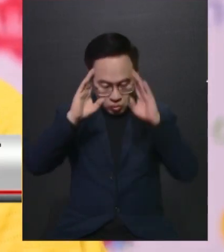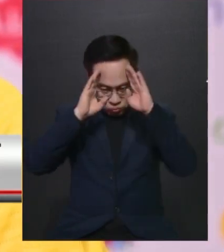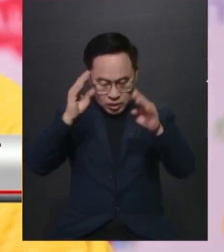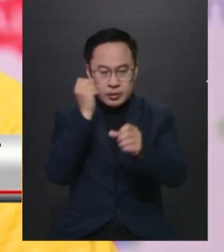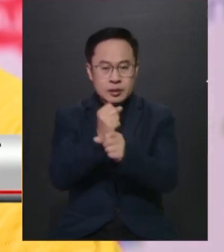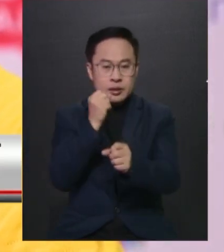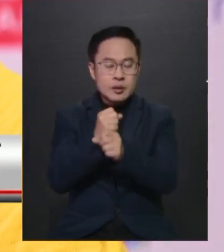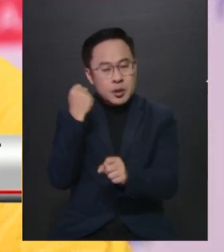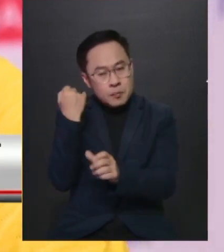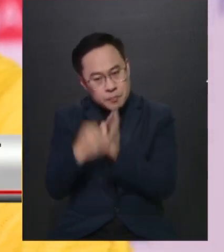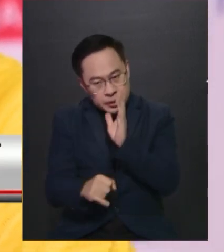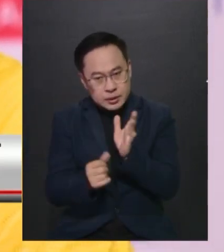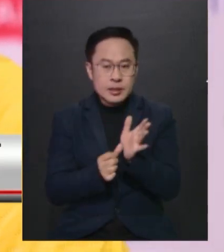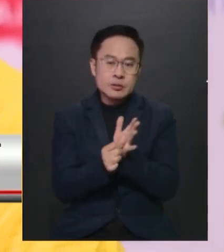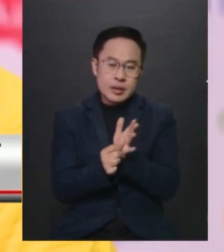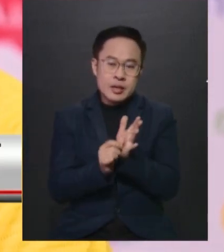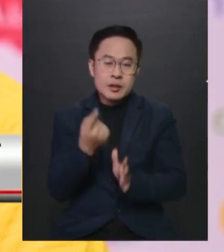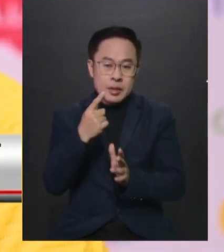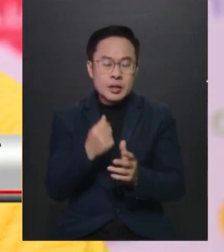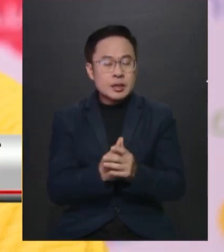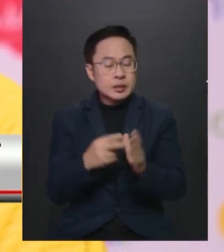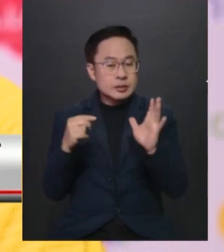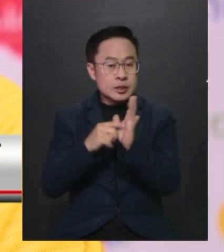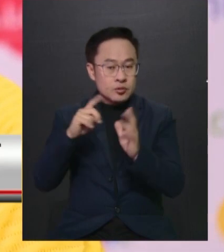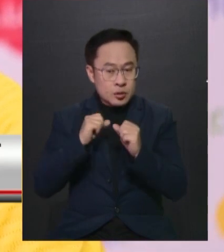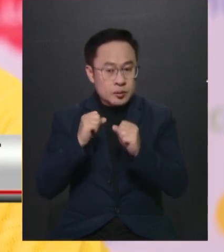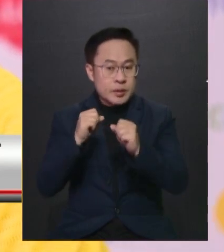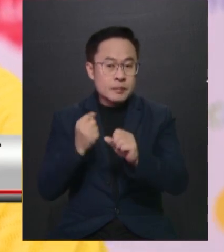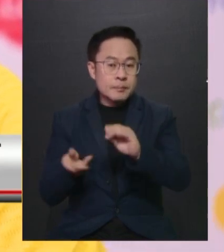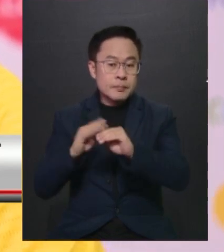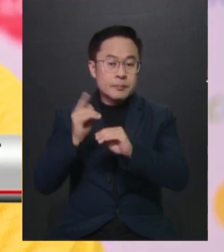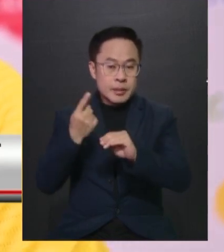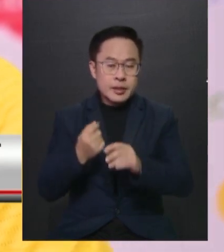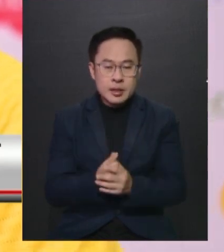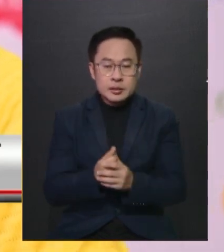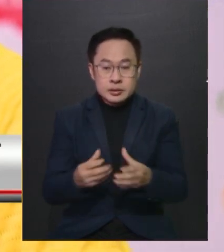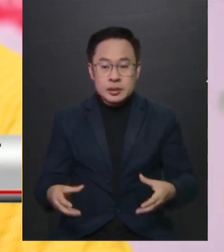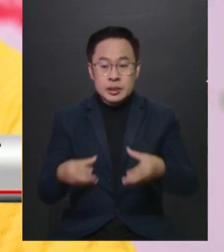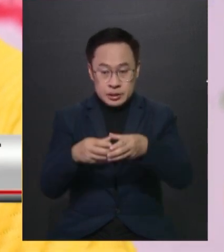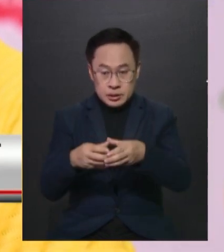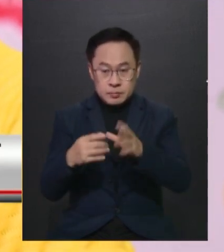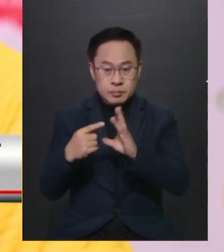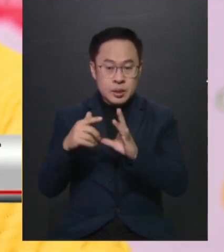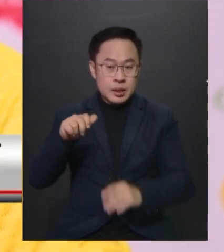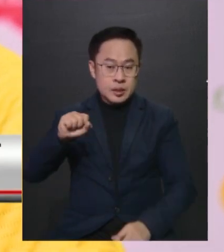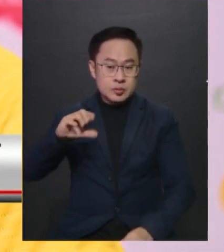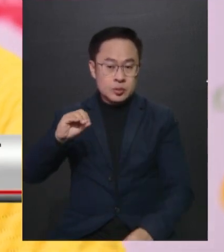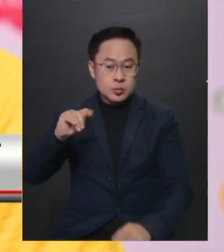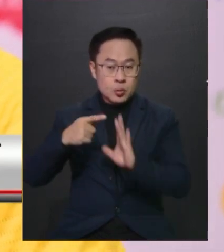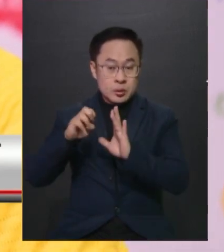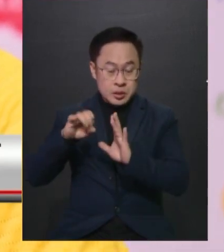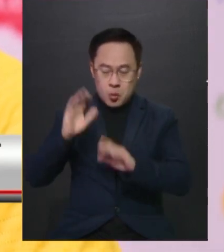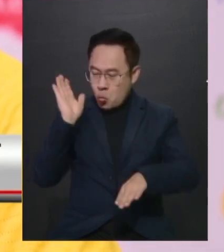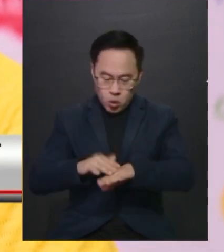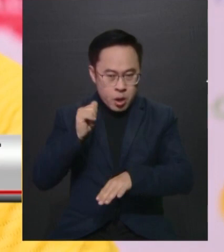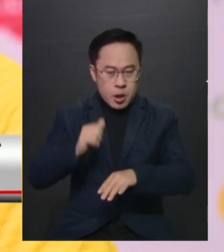ข้อผิดพลาดของเรามากกว่าเพื่อให้ได้มีผลการแข่งขันที่ดีขึ้นนะครับมาโน่บอกว่าเอสโตเนียเป็นทีมที่ดีครับแล้วก็เล่นได้ดีมากในเกมที่ผ่านมาตาม